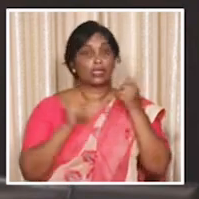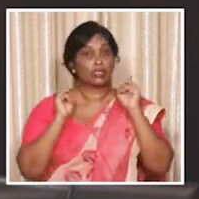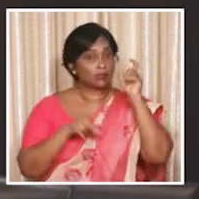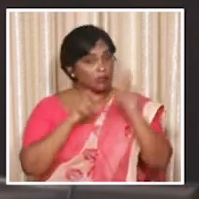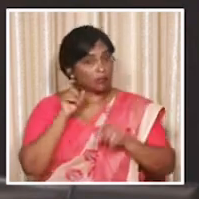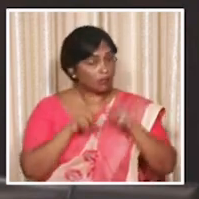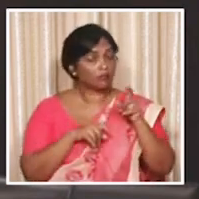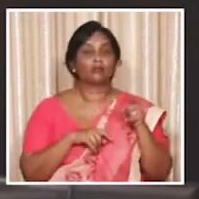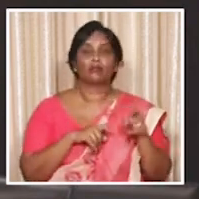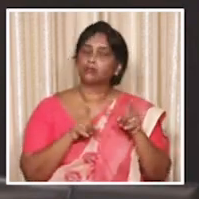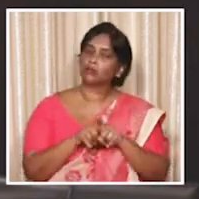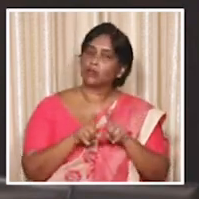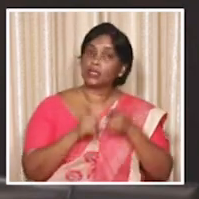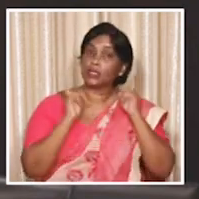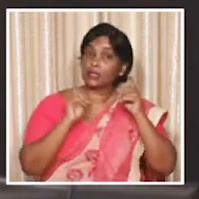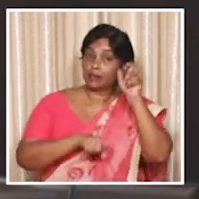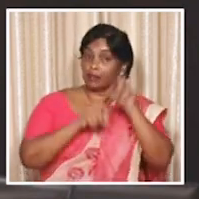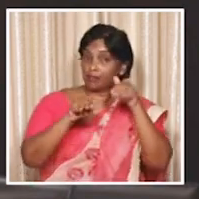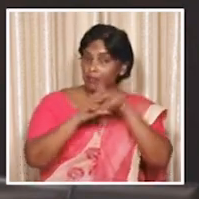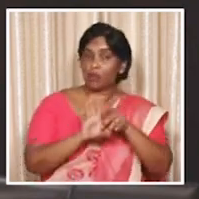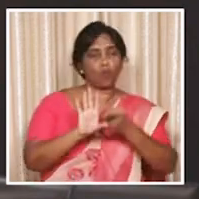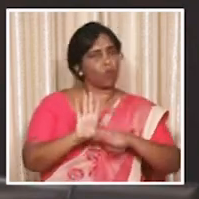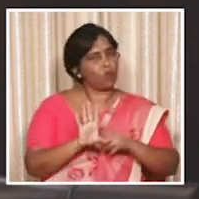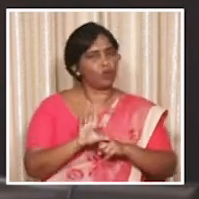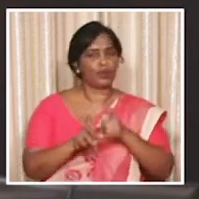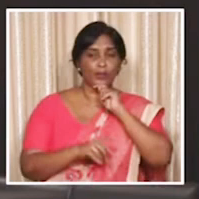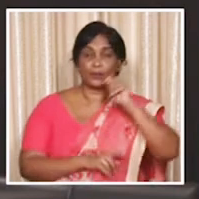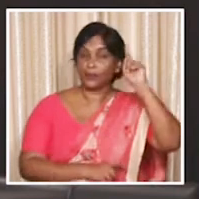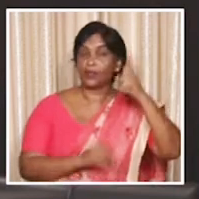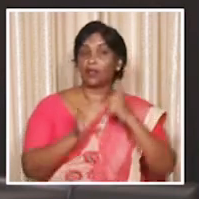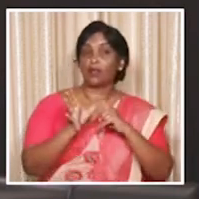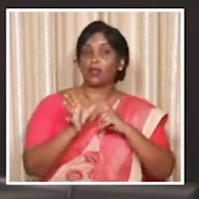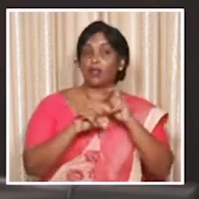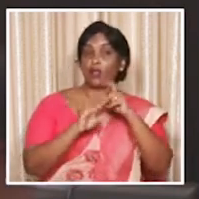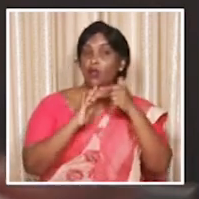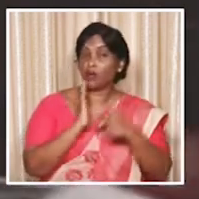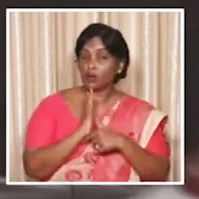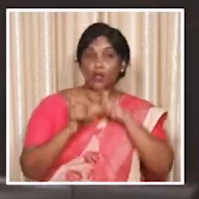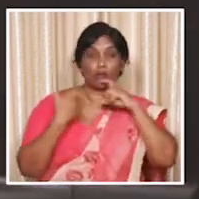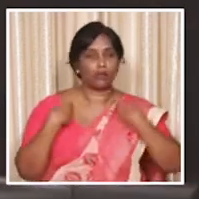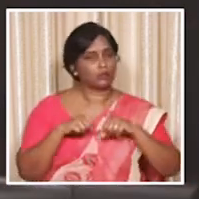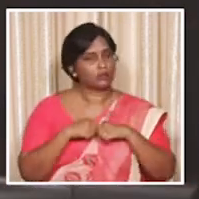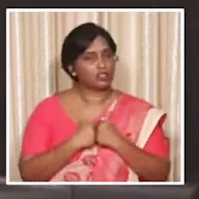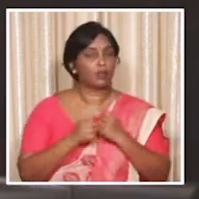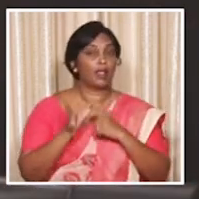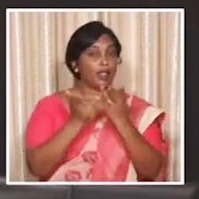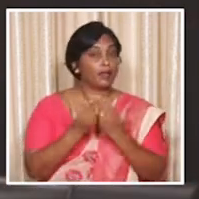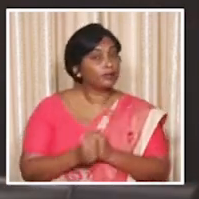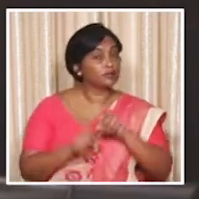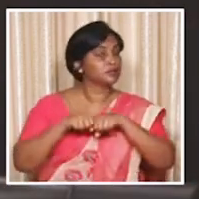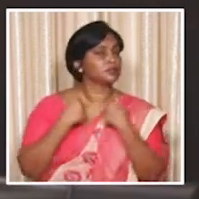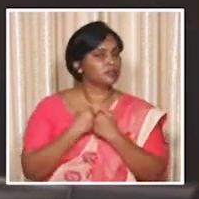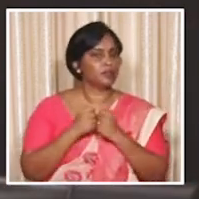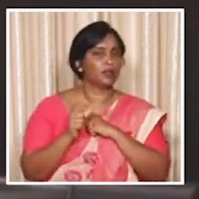ක්‍රීඩකයින් හිටපු ක්‍රීඩකයින් ඒ වගේම ක්‍රීඩා කරන අය පුහුණු කරුවන් විනිසුරුකරුවන් විගණකාධිපතිවරයා නීතිඥ සංගමය වරලත් ගණකාධිවරුන්ගේ